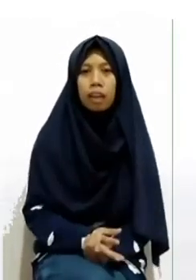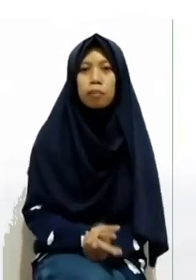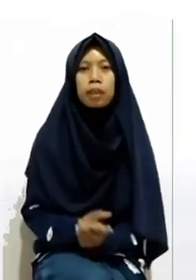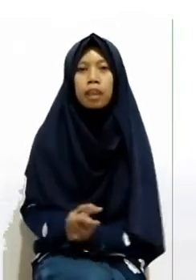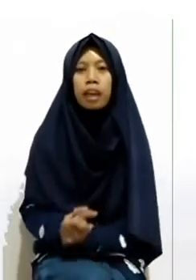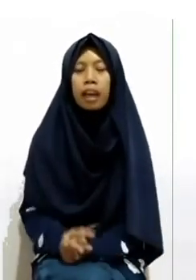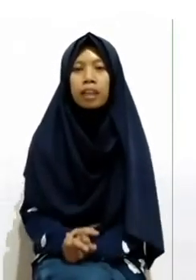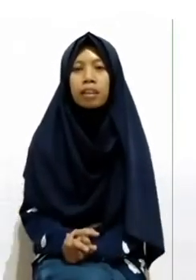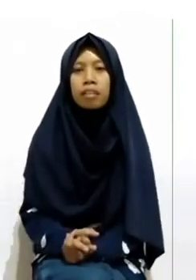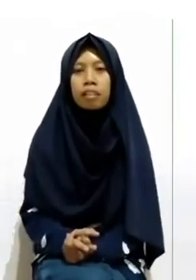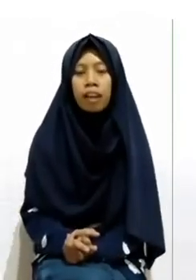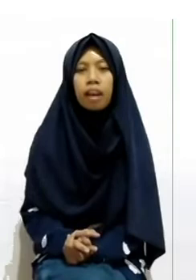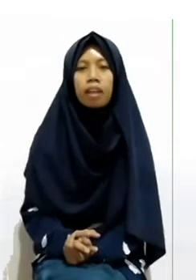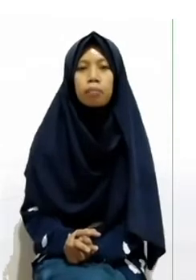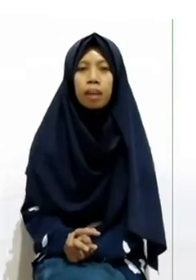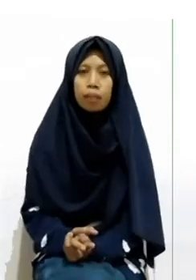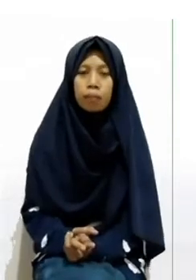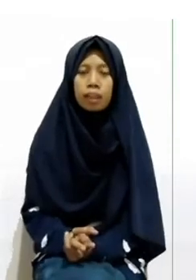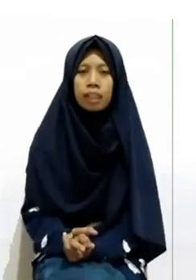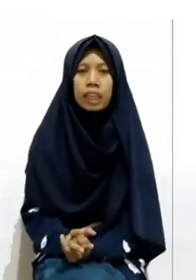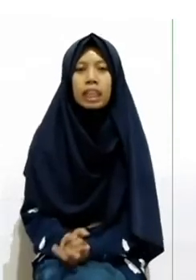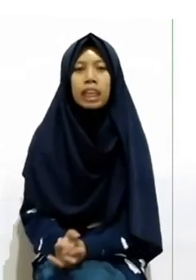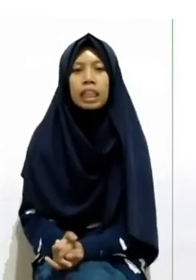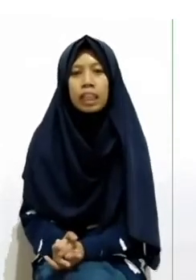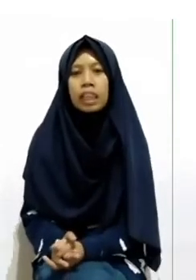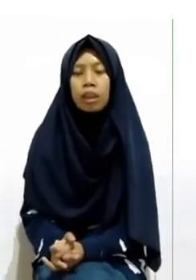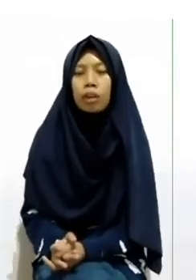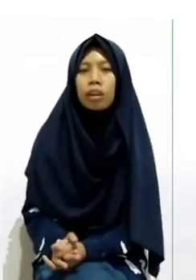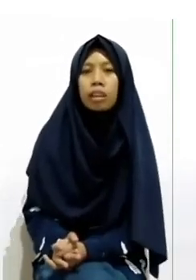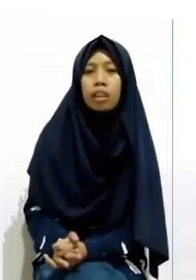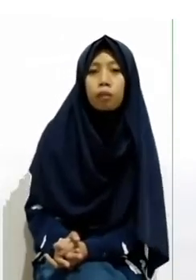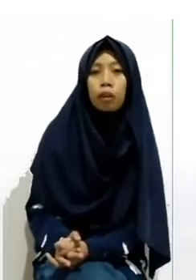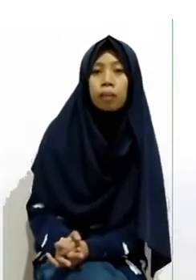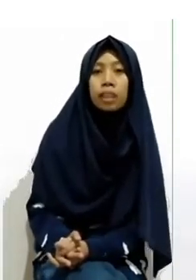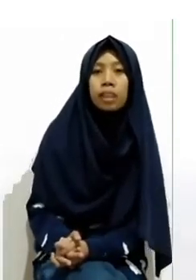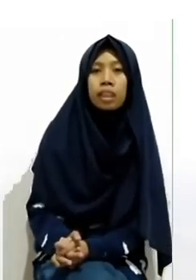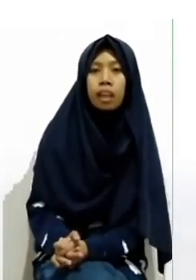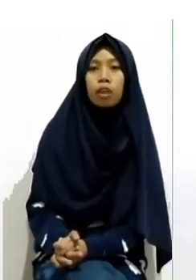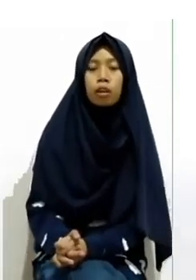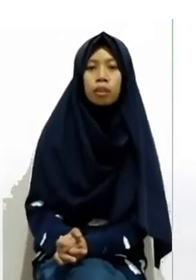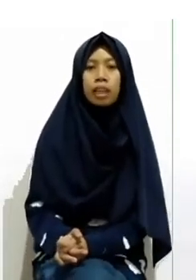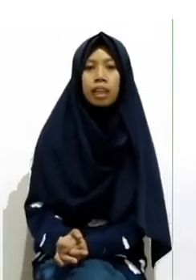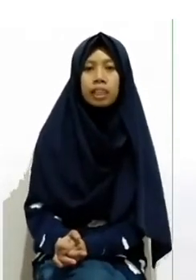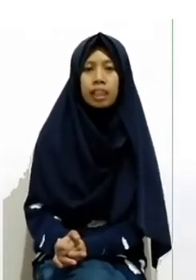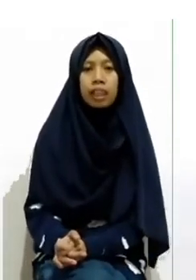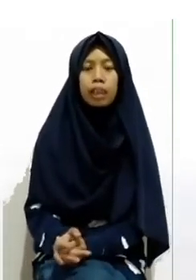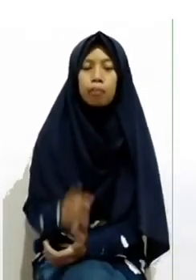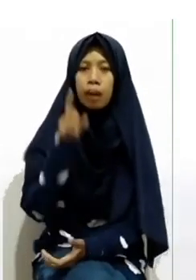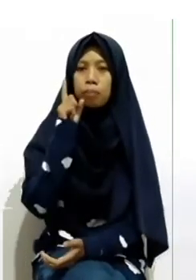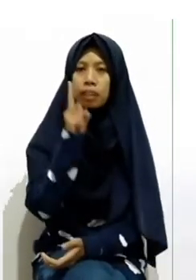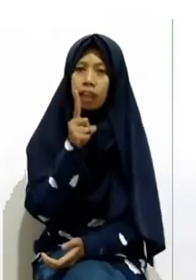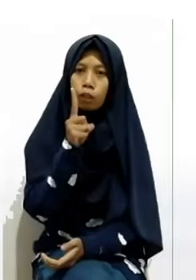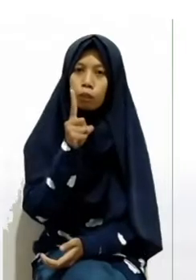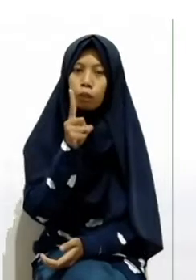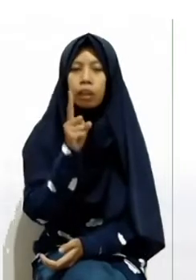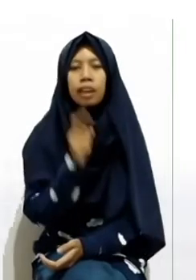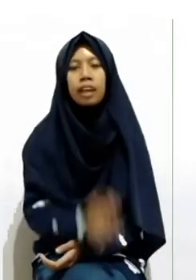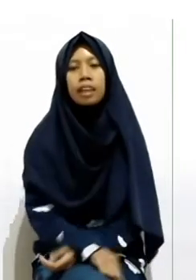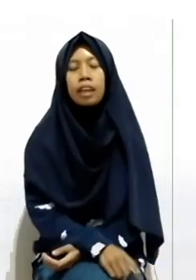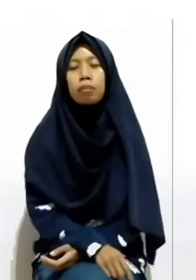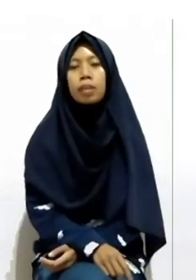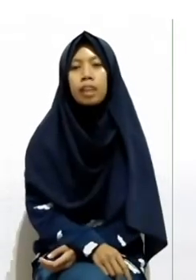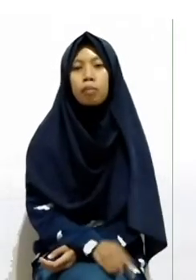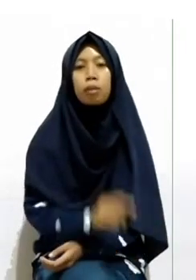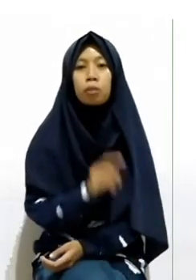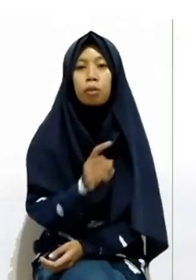melanjutkan menerangkan tentang mata pelajaran teknologi informasi dan komunikasi bab 1